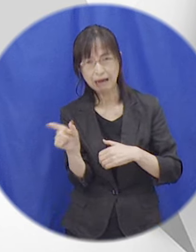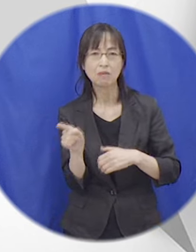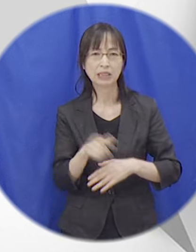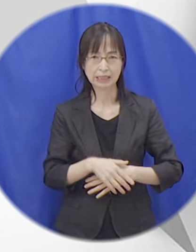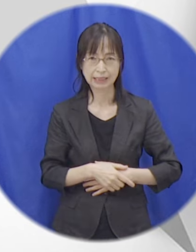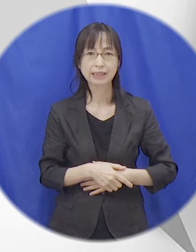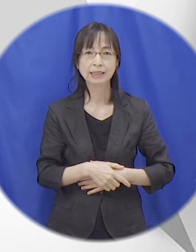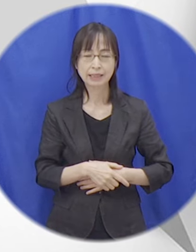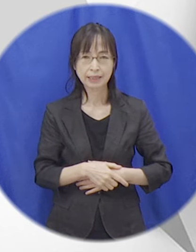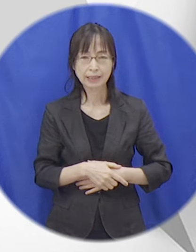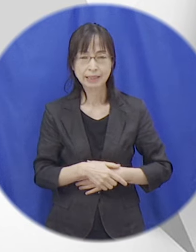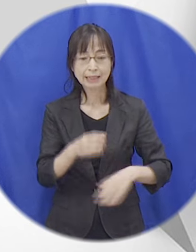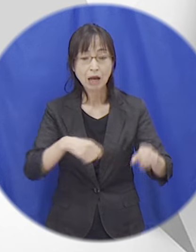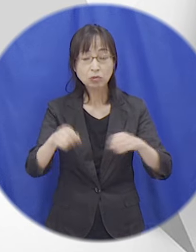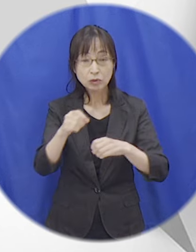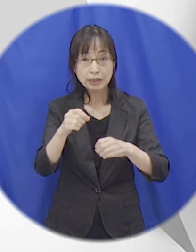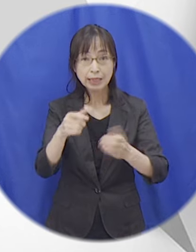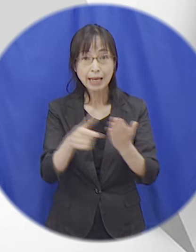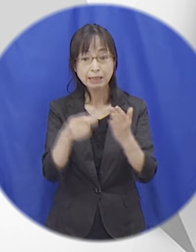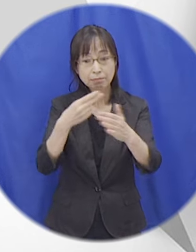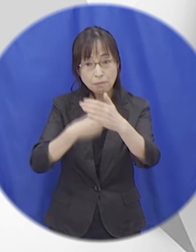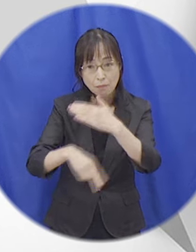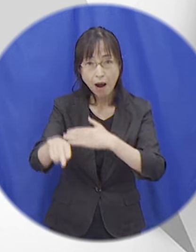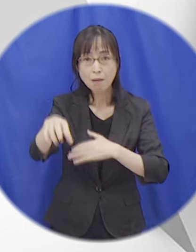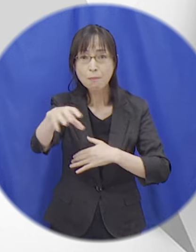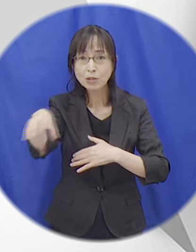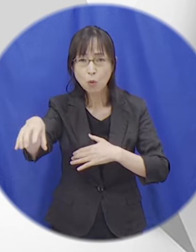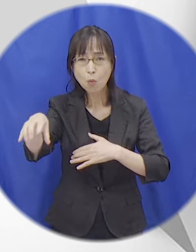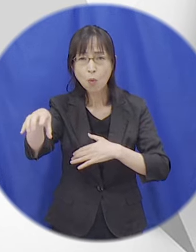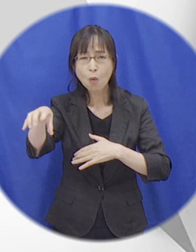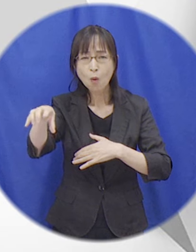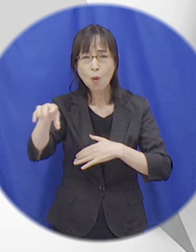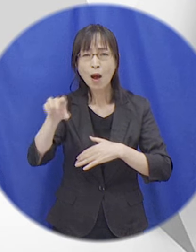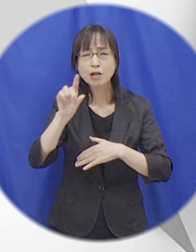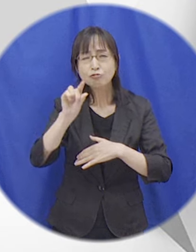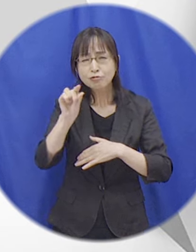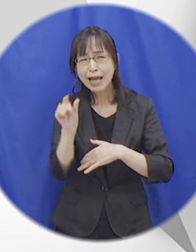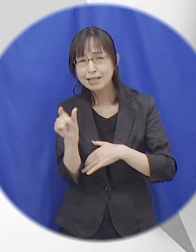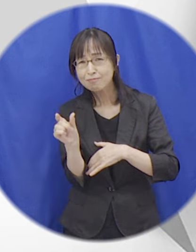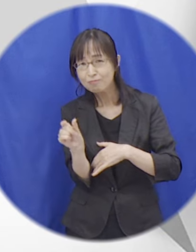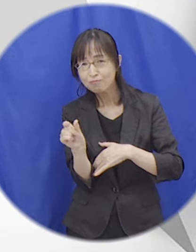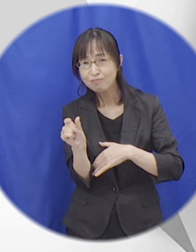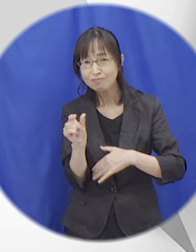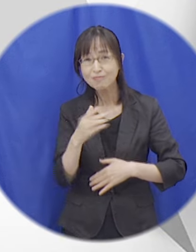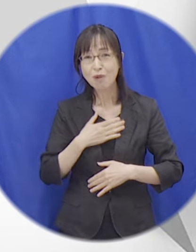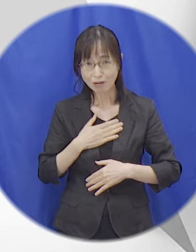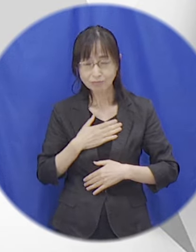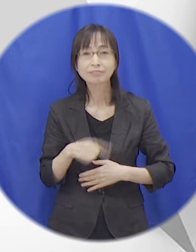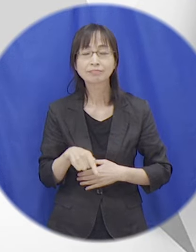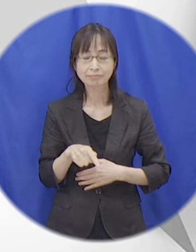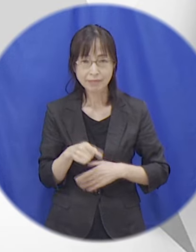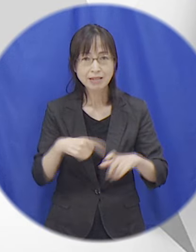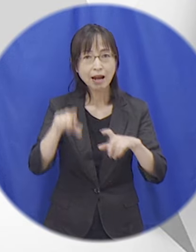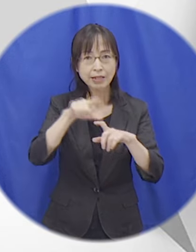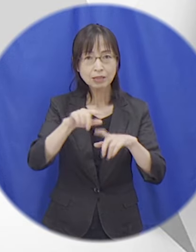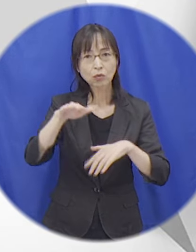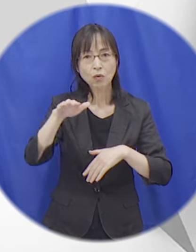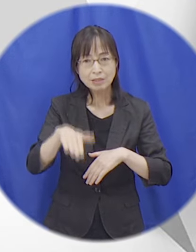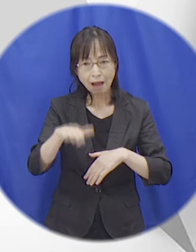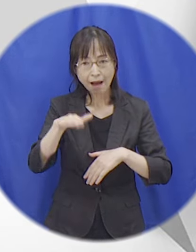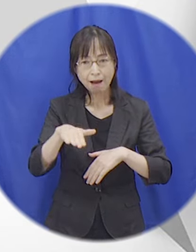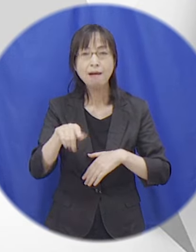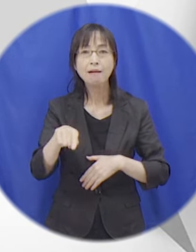ります、はい、反面外にある施設が極端に低くなっていることがわかると思います。加えてですね、その下の